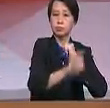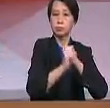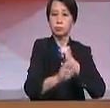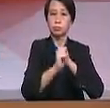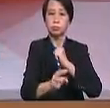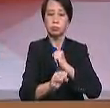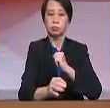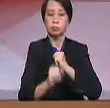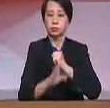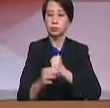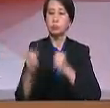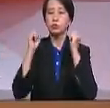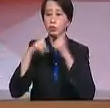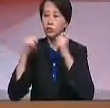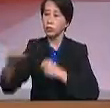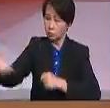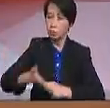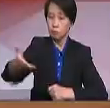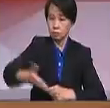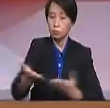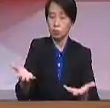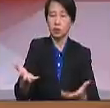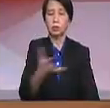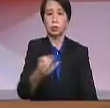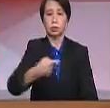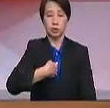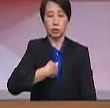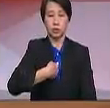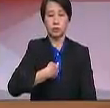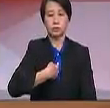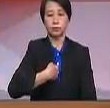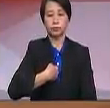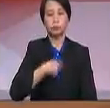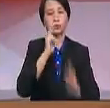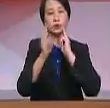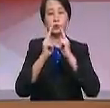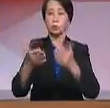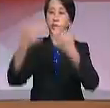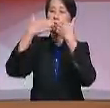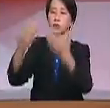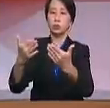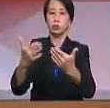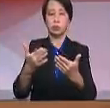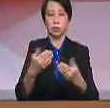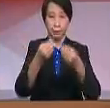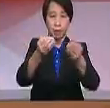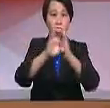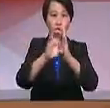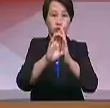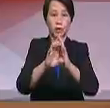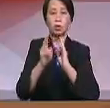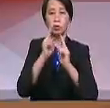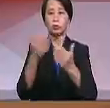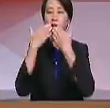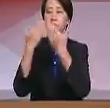ya, mengalu-alukan pihak swasta. Dan saya ucapkan terima kasih, saya nak beri contoh. Ucapkan